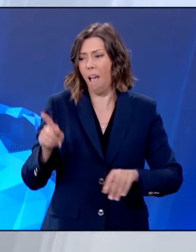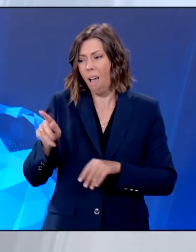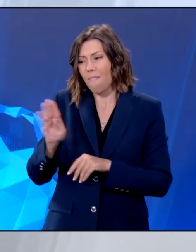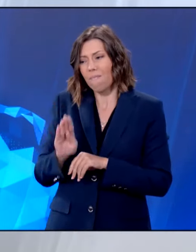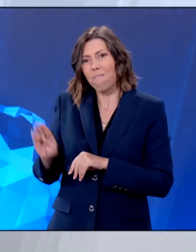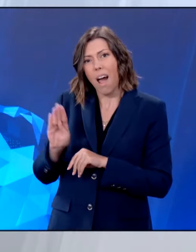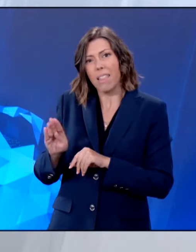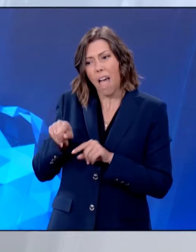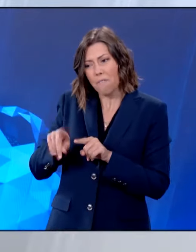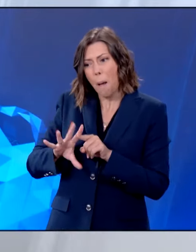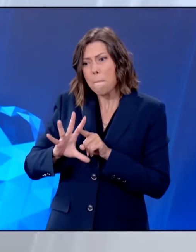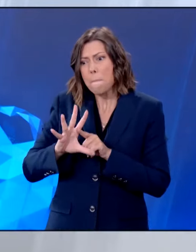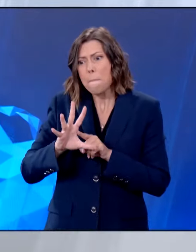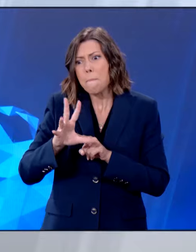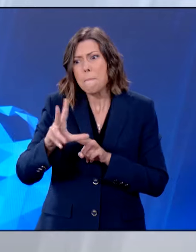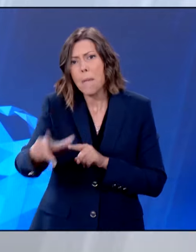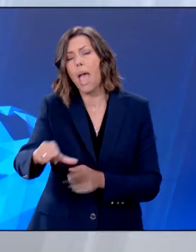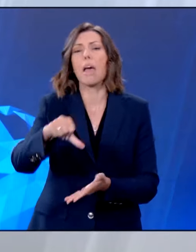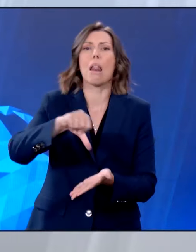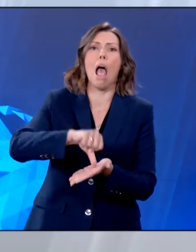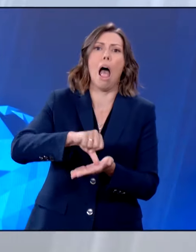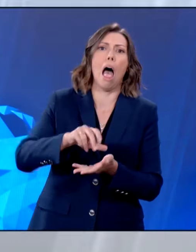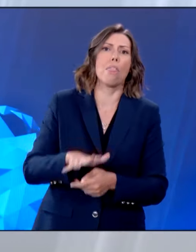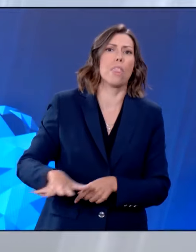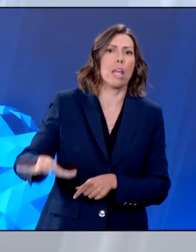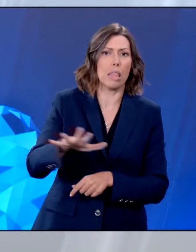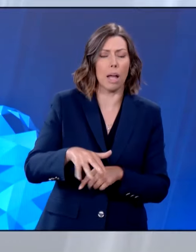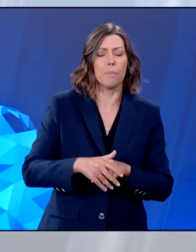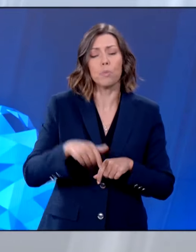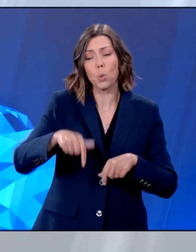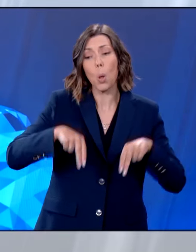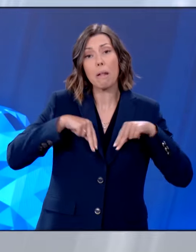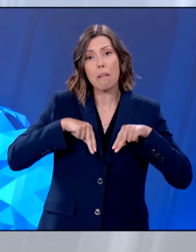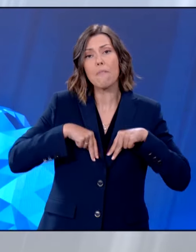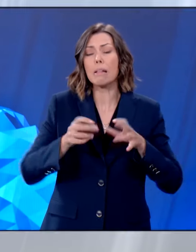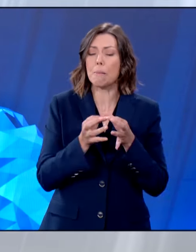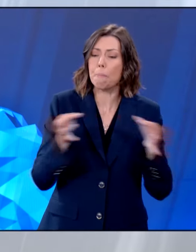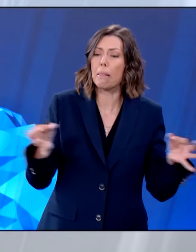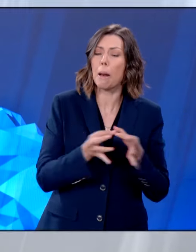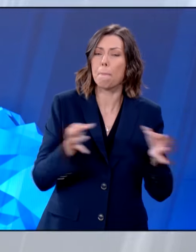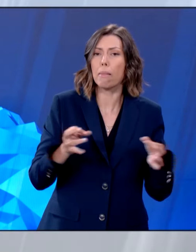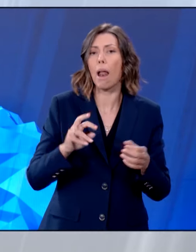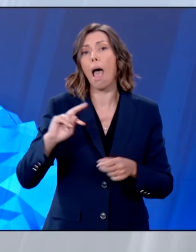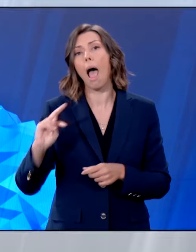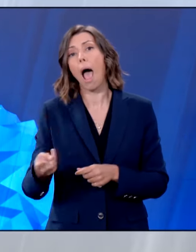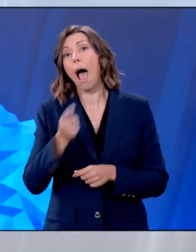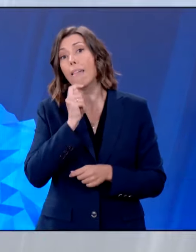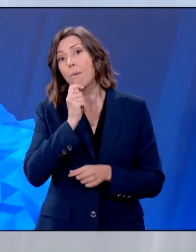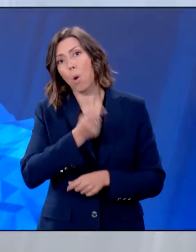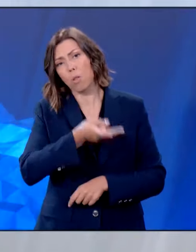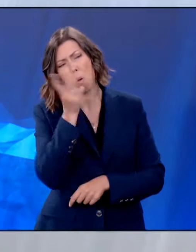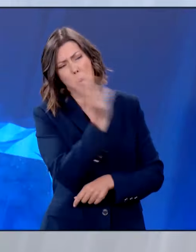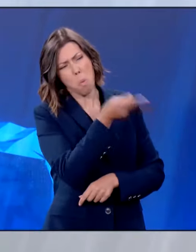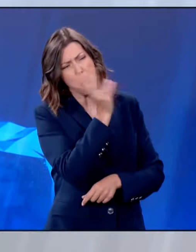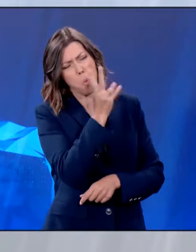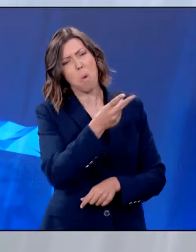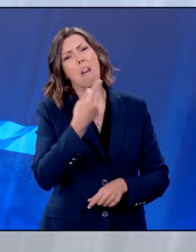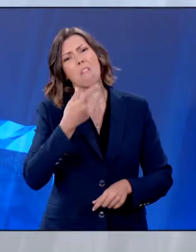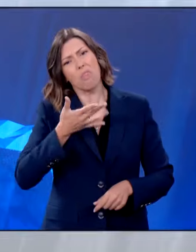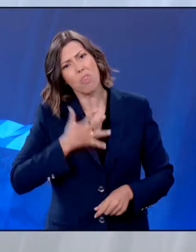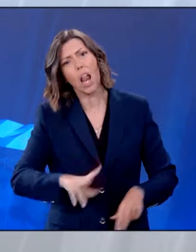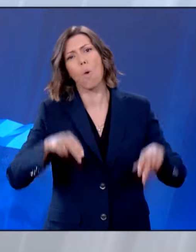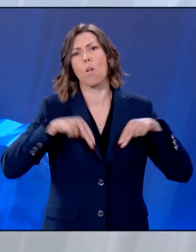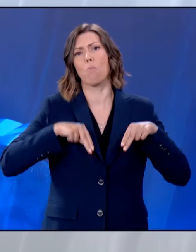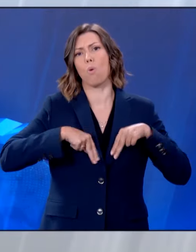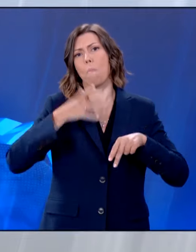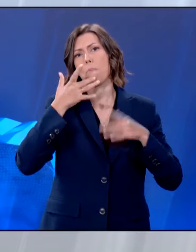το κέντρο της Αθήνας, προχωράει η κυβέρνηση με την αντιπολίτευση να επιρρύπτει ευθύνες για έλλειψη σχεδιασμού και πρόληψης και να ζητά παραιτήσεις. Δεν μιλάμε δηλαδή για μια